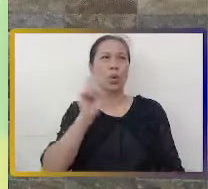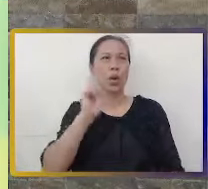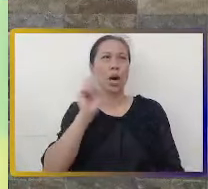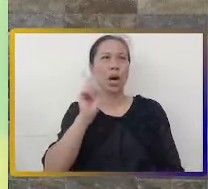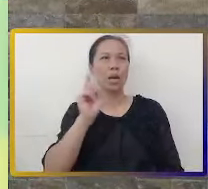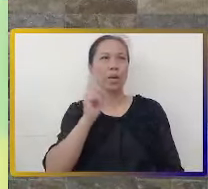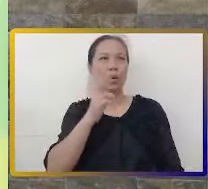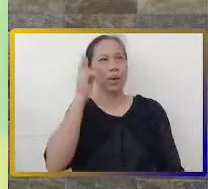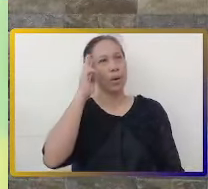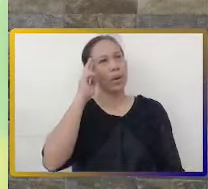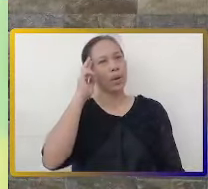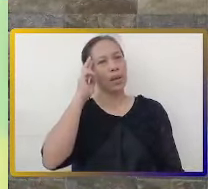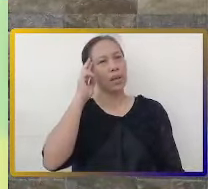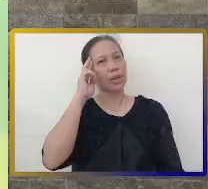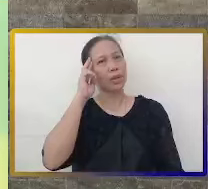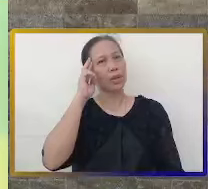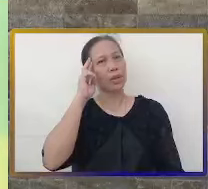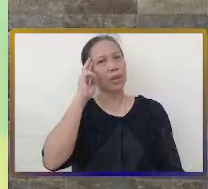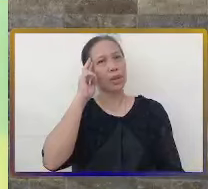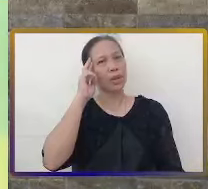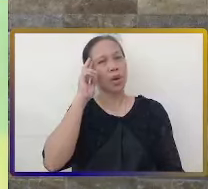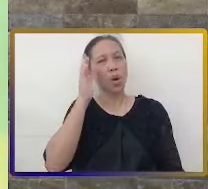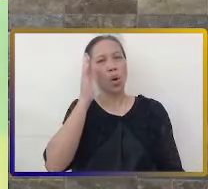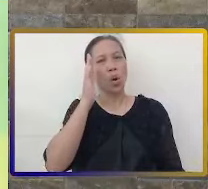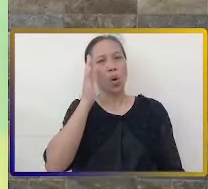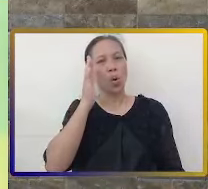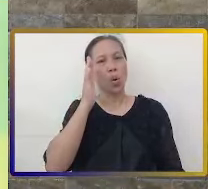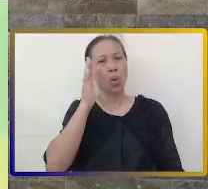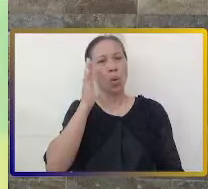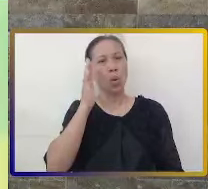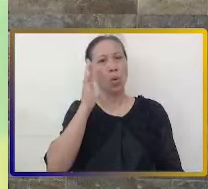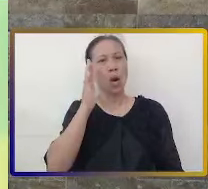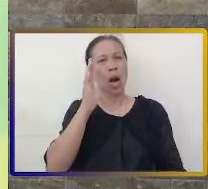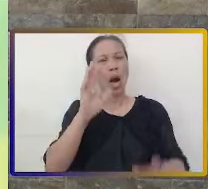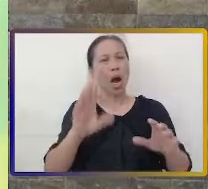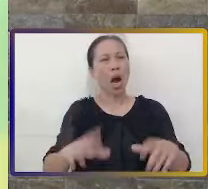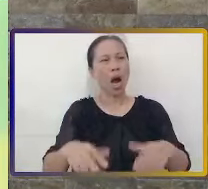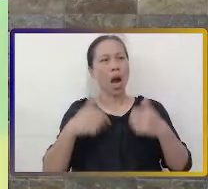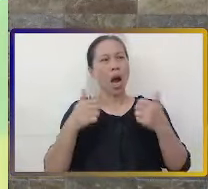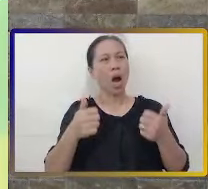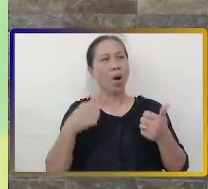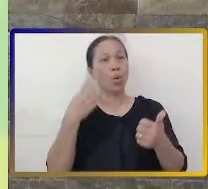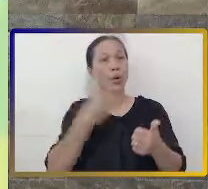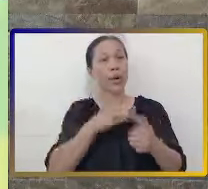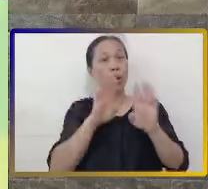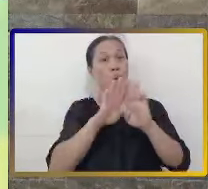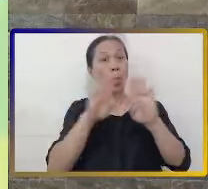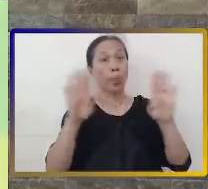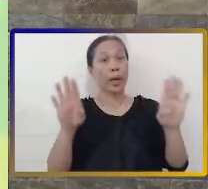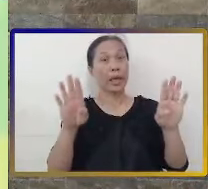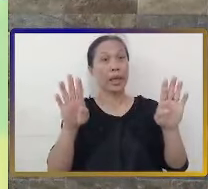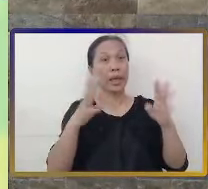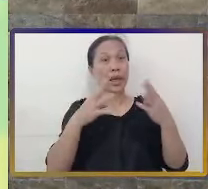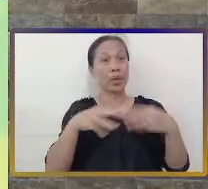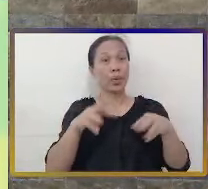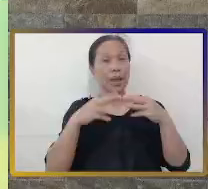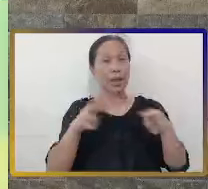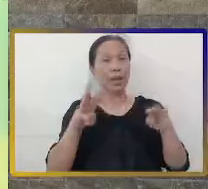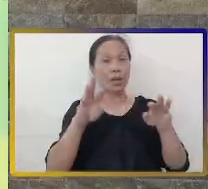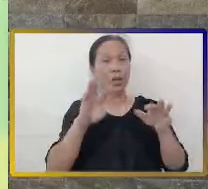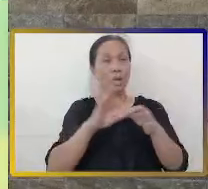dahilan ngayon ano paano mabubuksan ang bintana ng langit kapatid see could you